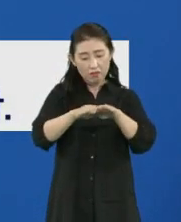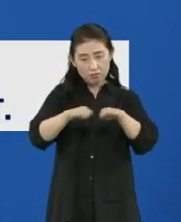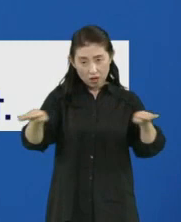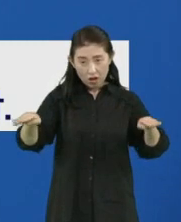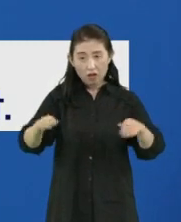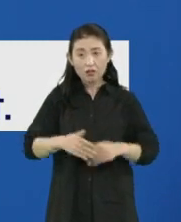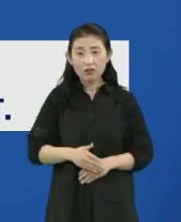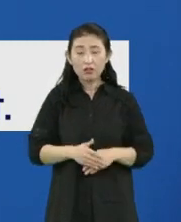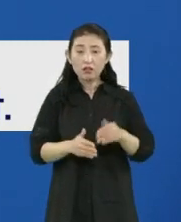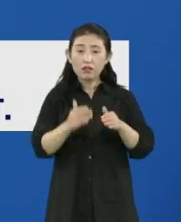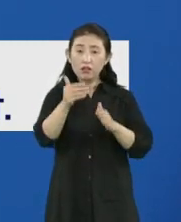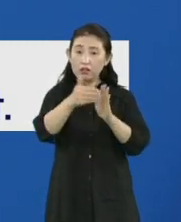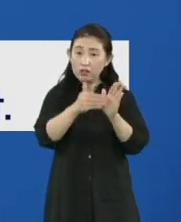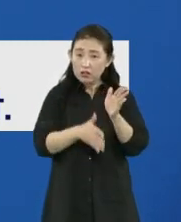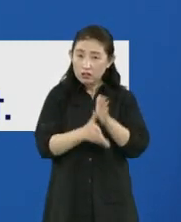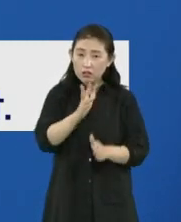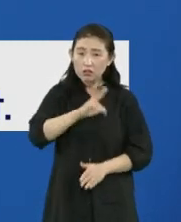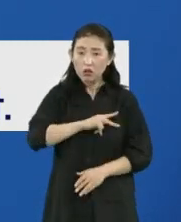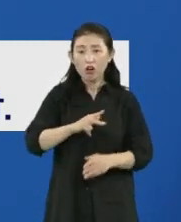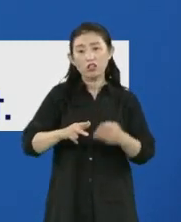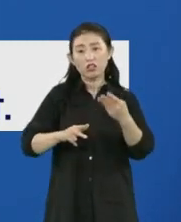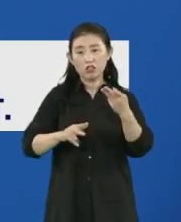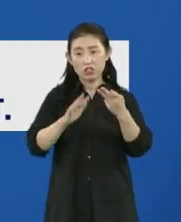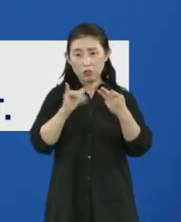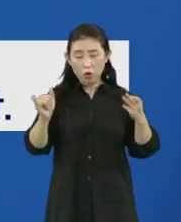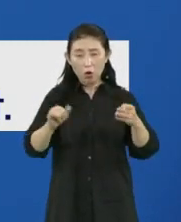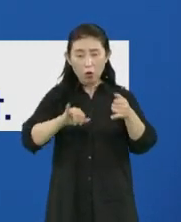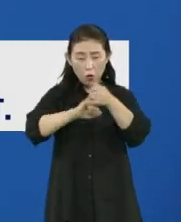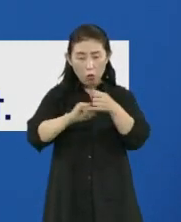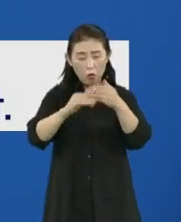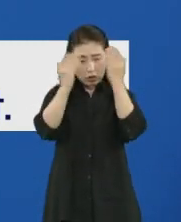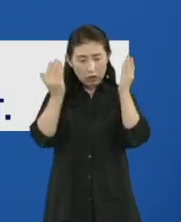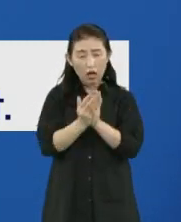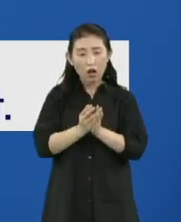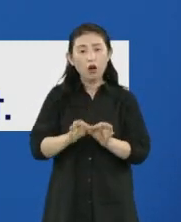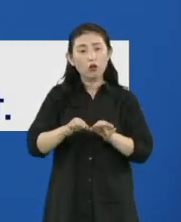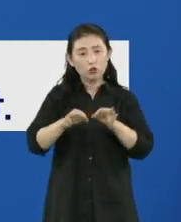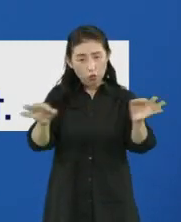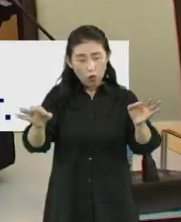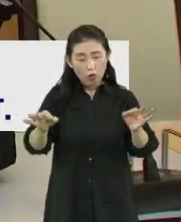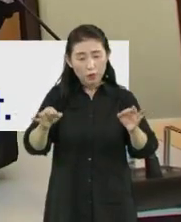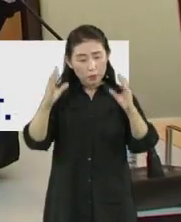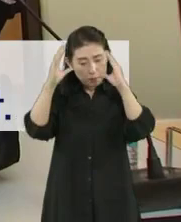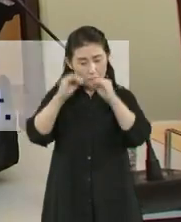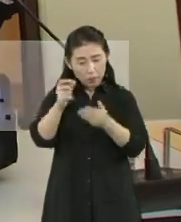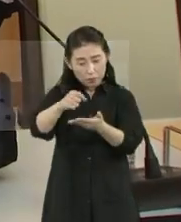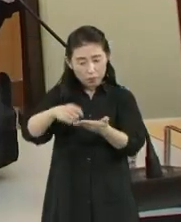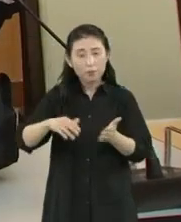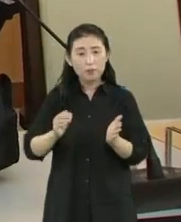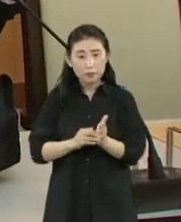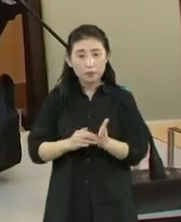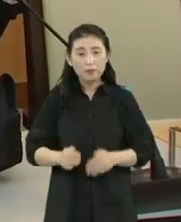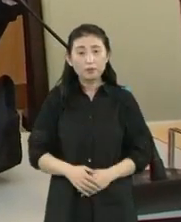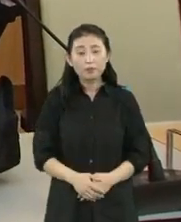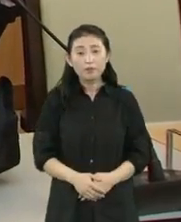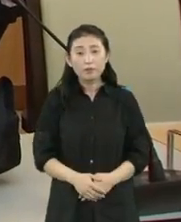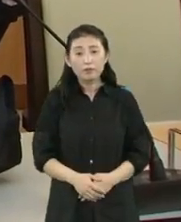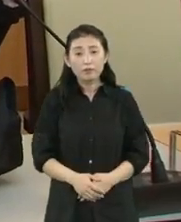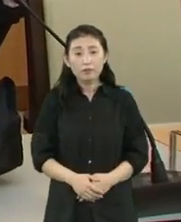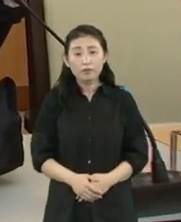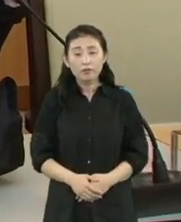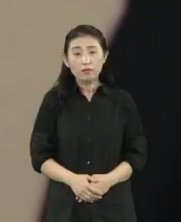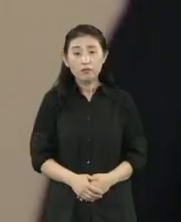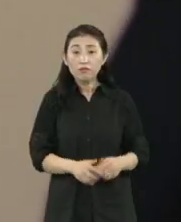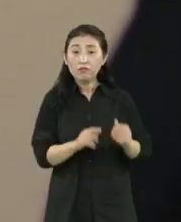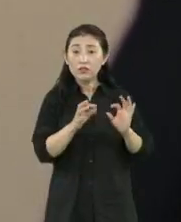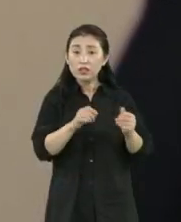의원 13분은 꼭 100% 다 지급을 해야 된다 이렇게 결의를 한 상태입니다. 여기서 눈여겨봐야 할